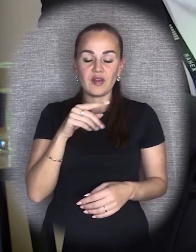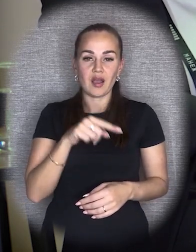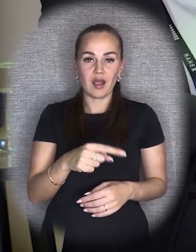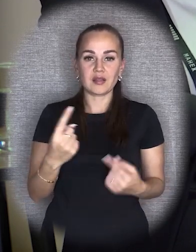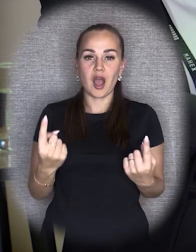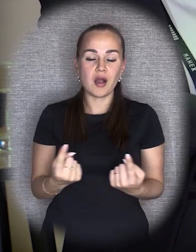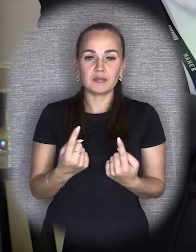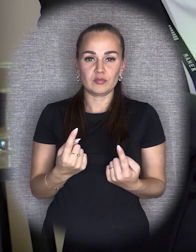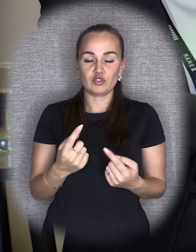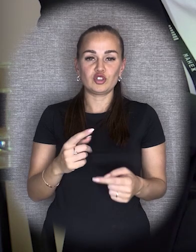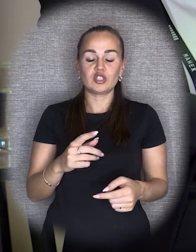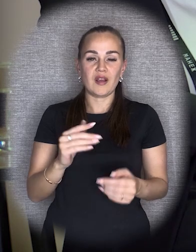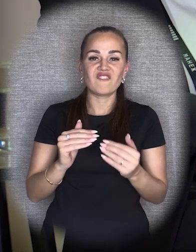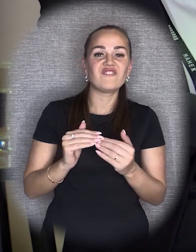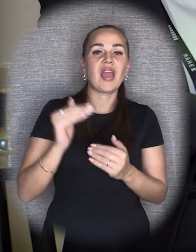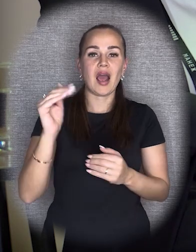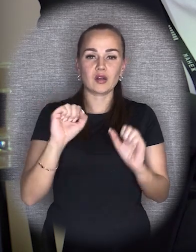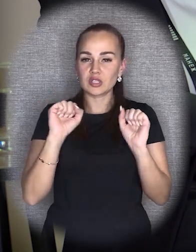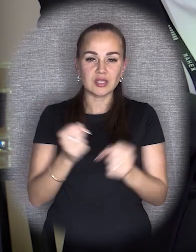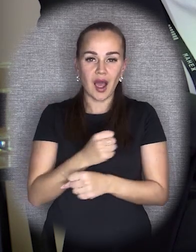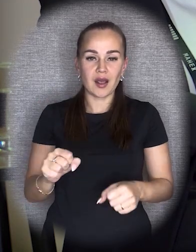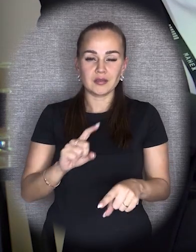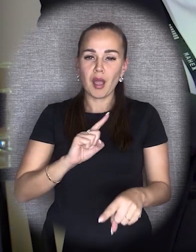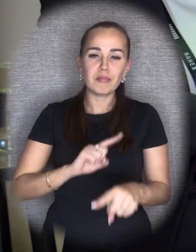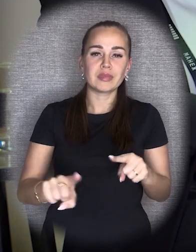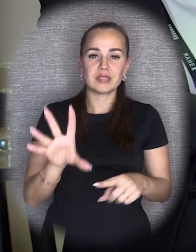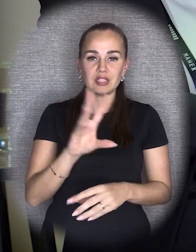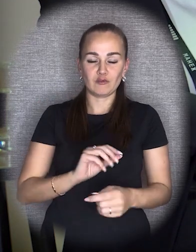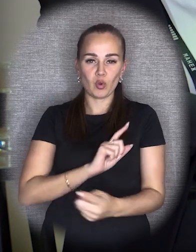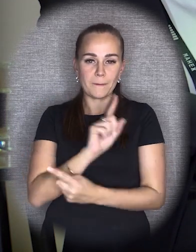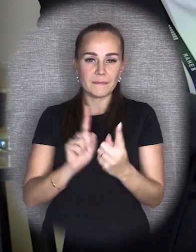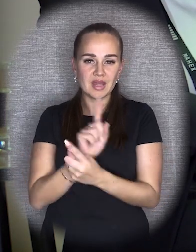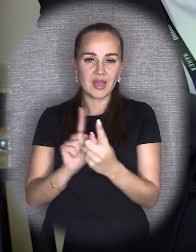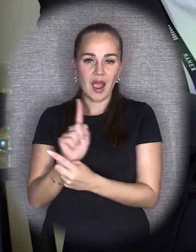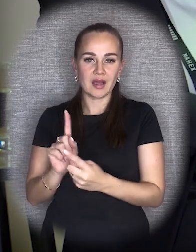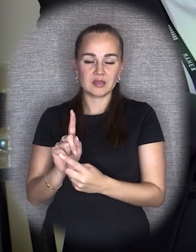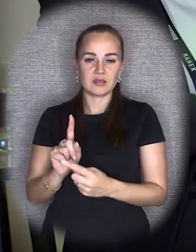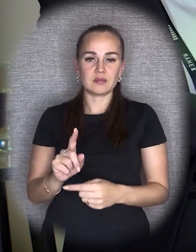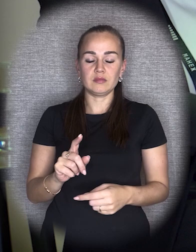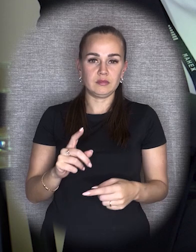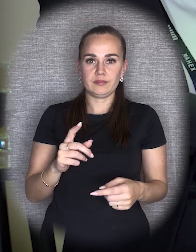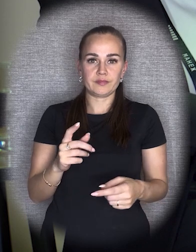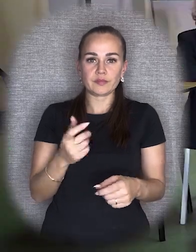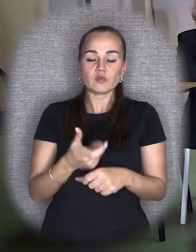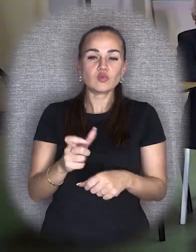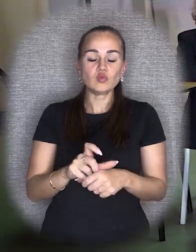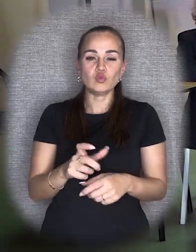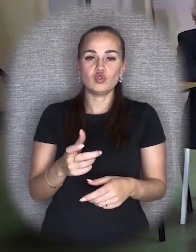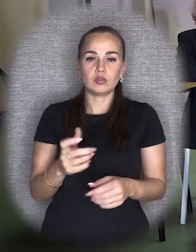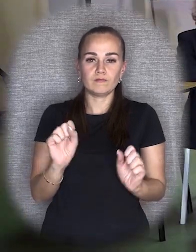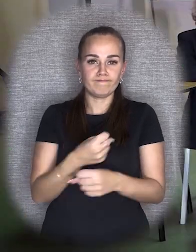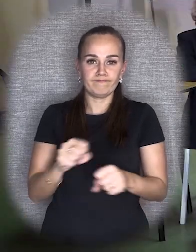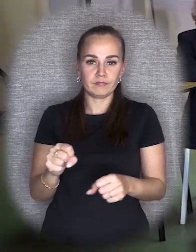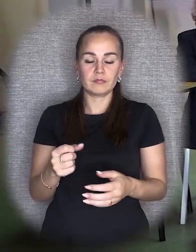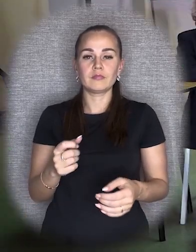банальная мысль, это век скоростей, и здесь стили, как уже сказала Елизавета, сменяли друг друга с неимоверной быстротой,